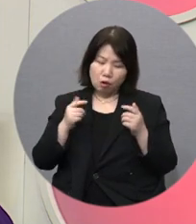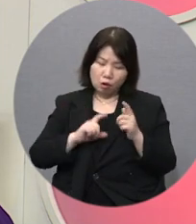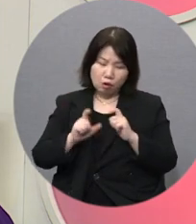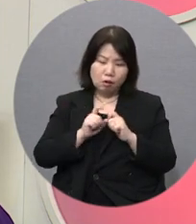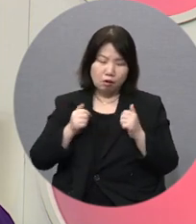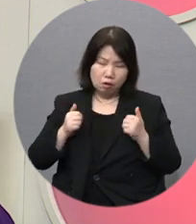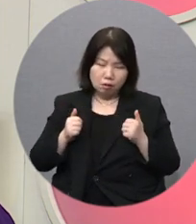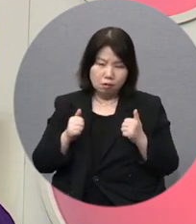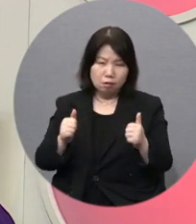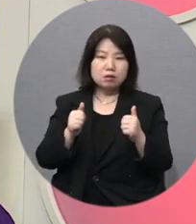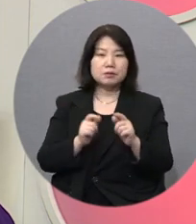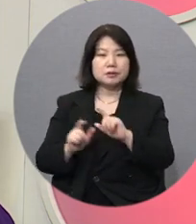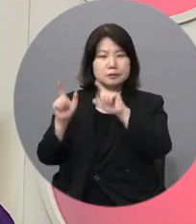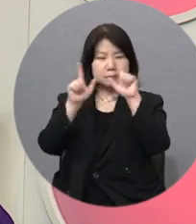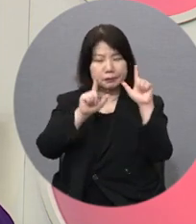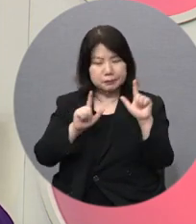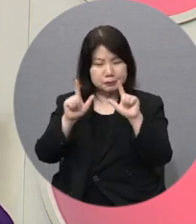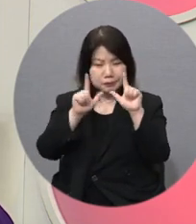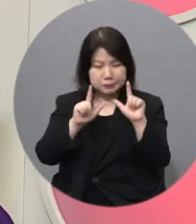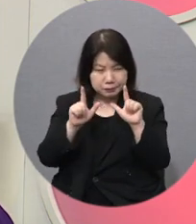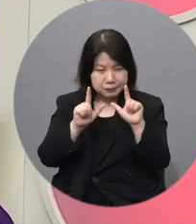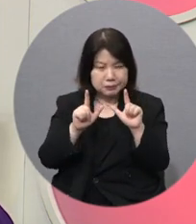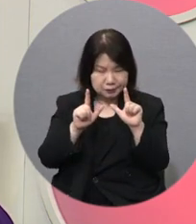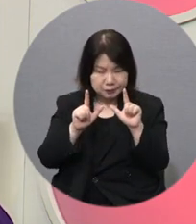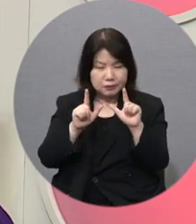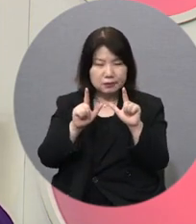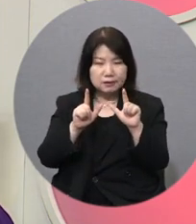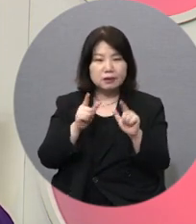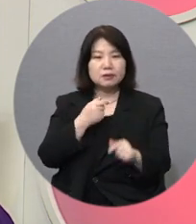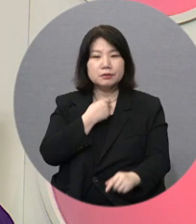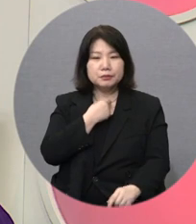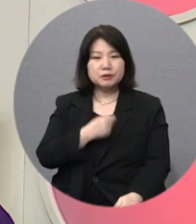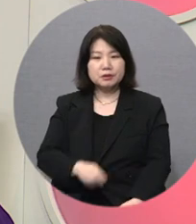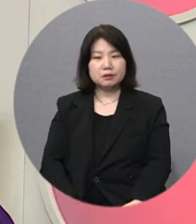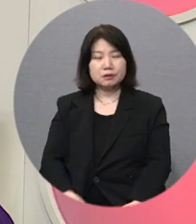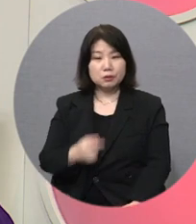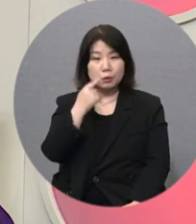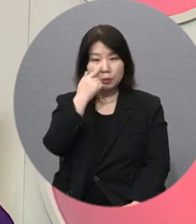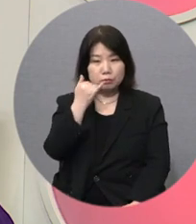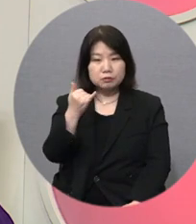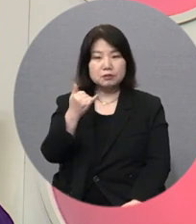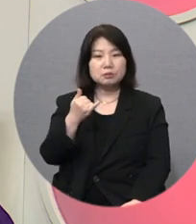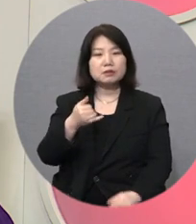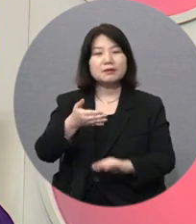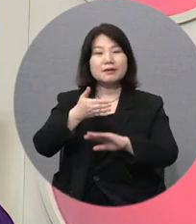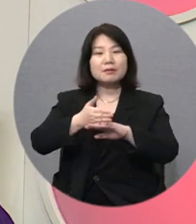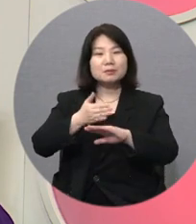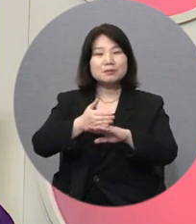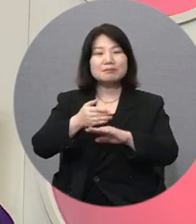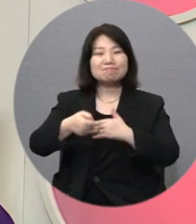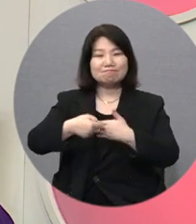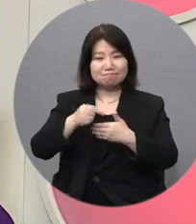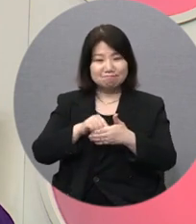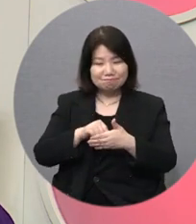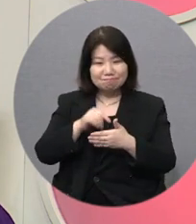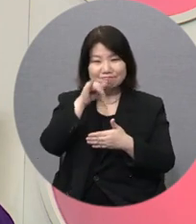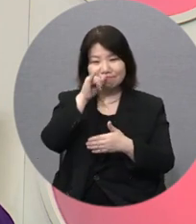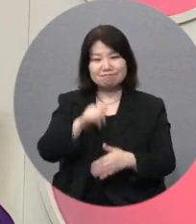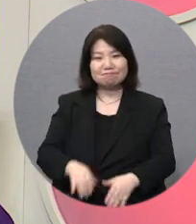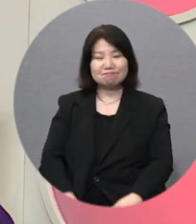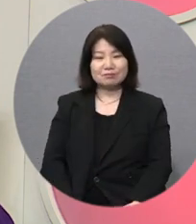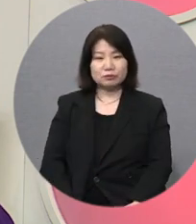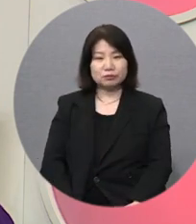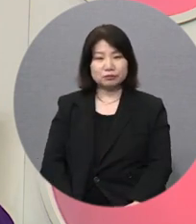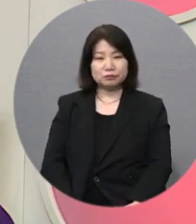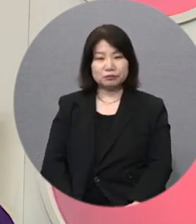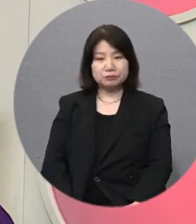되겠다 나쁜 마음 가지지 말고 열심히 잘 살아야겠다 항상 또 부모님한테 감사한 마음으로 그런 생각도 많이 하고 있죠 예